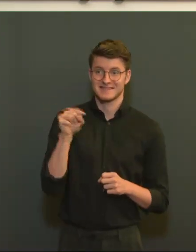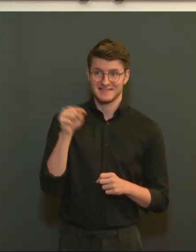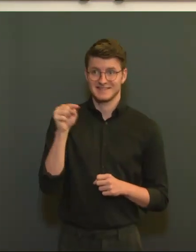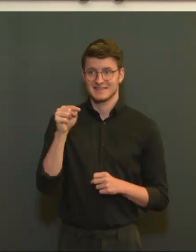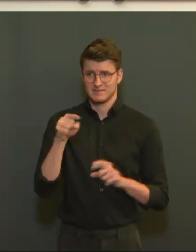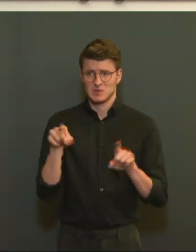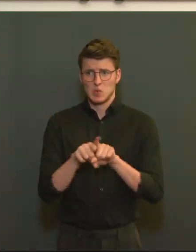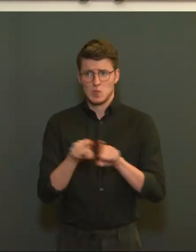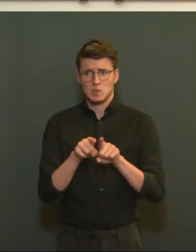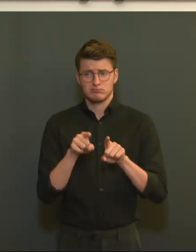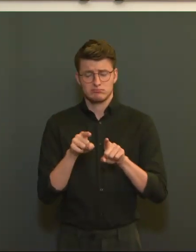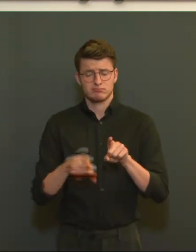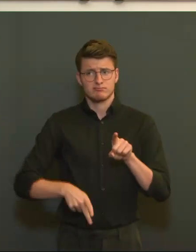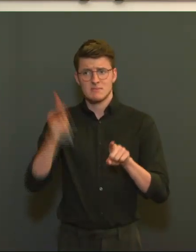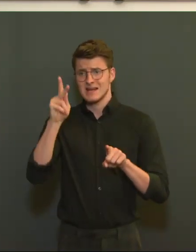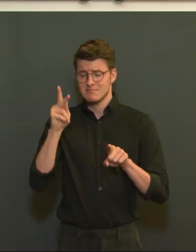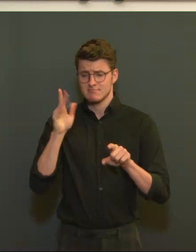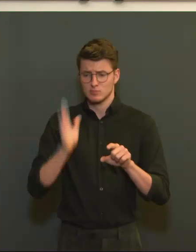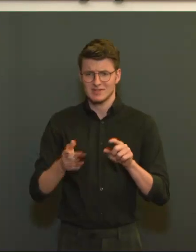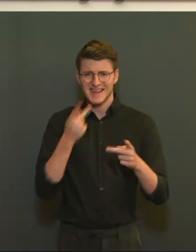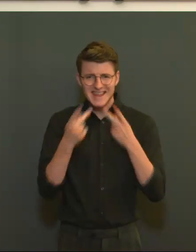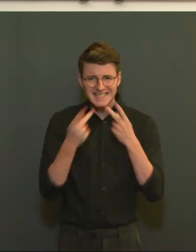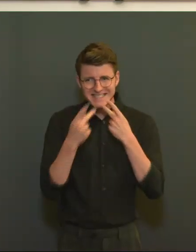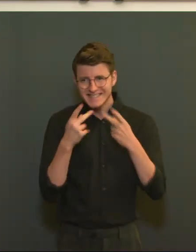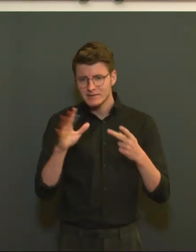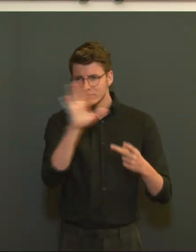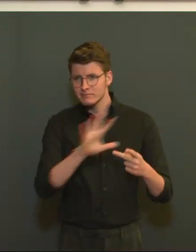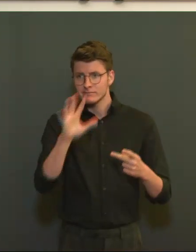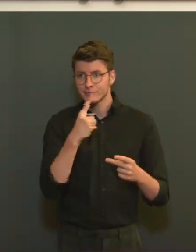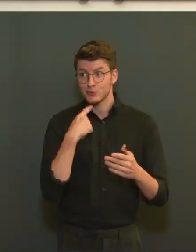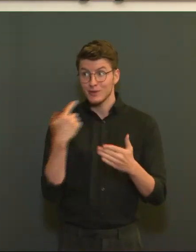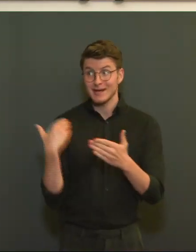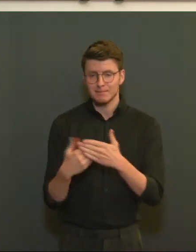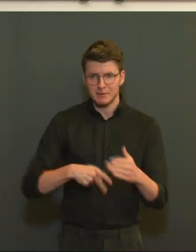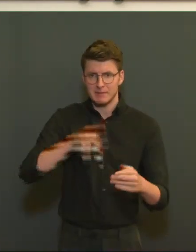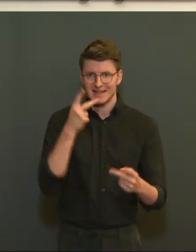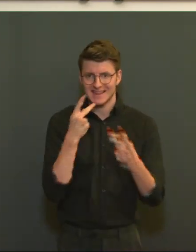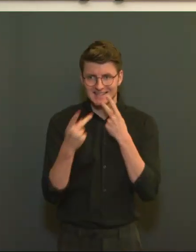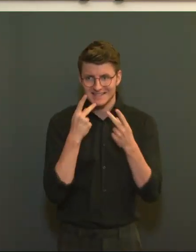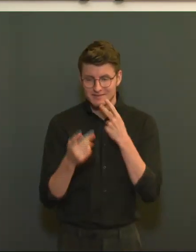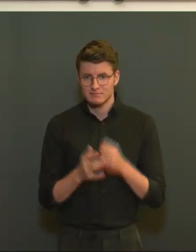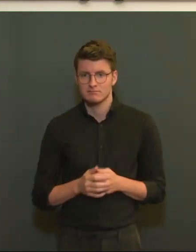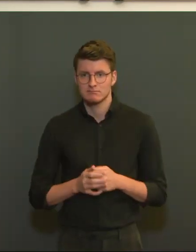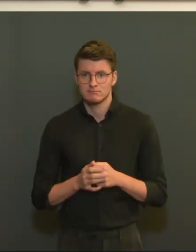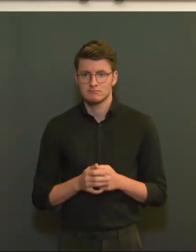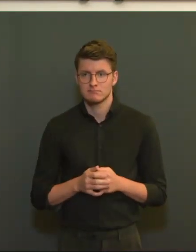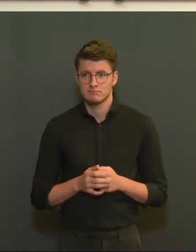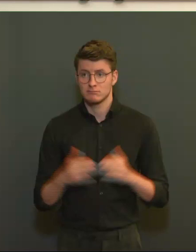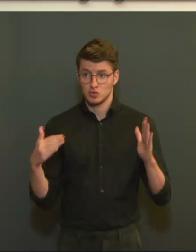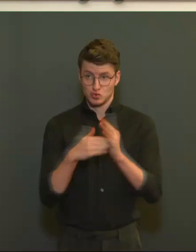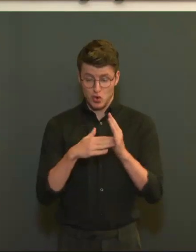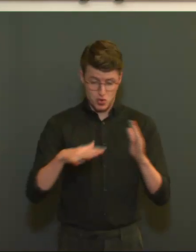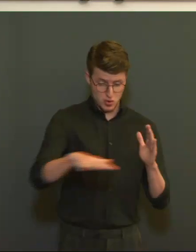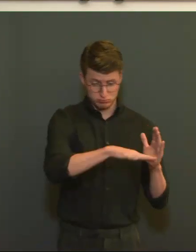aantal uitgevoerde testen. De afgelopen week werden er meer dan 18 testen per 1000 inwoners